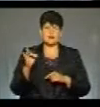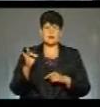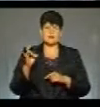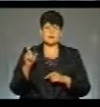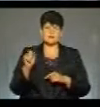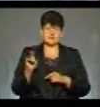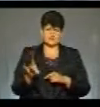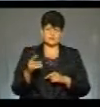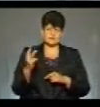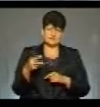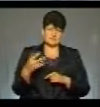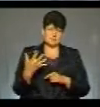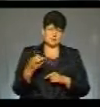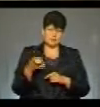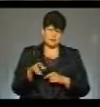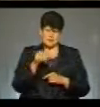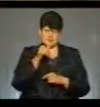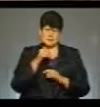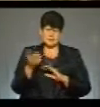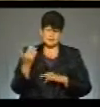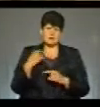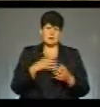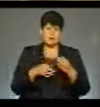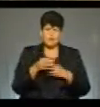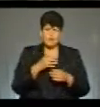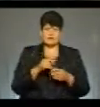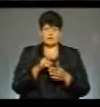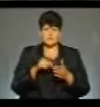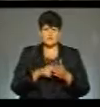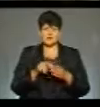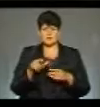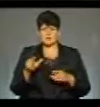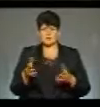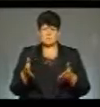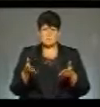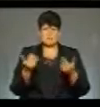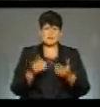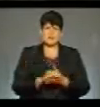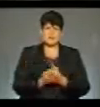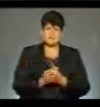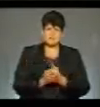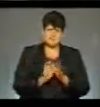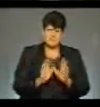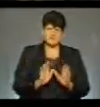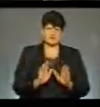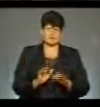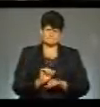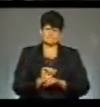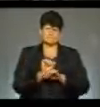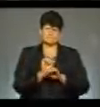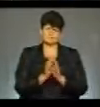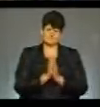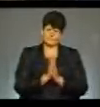Десь 25 липня, місяць назад, так ми обговорили це питання, там люди піднімали такий мирний мітинг, попереднє прохання про те,